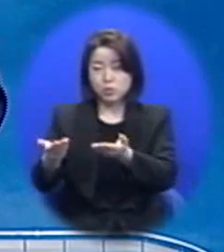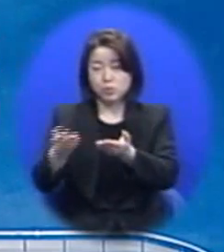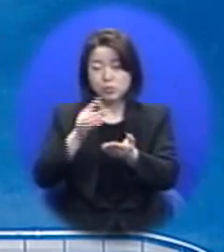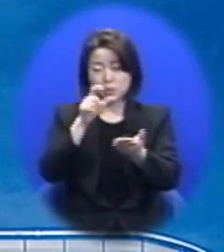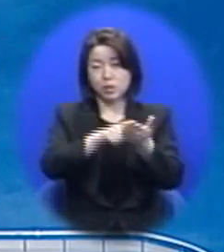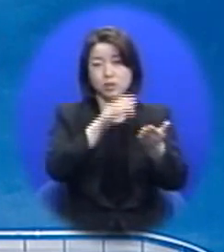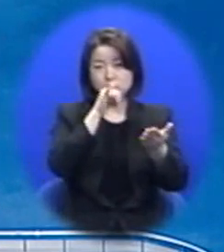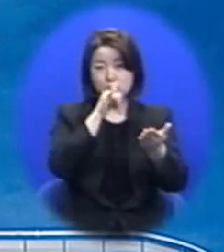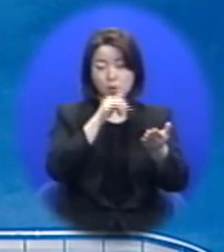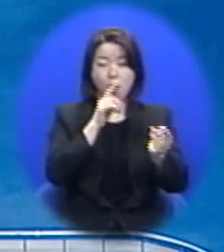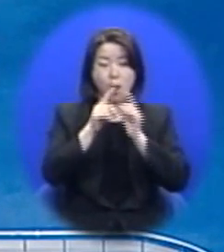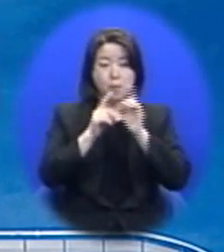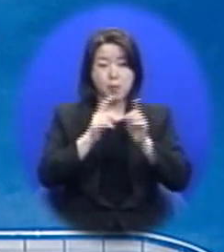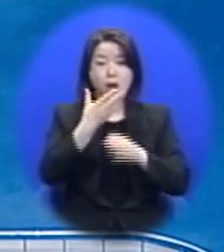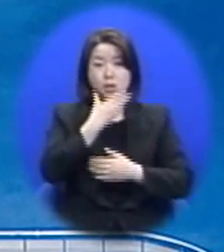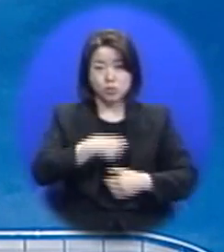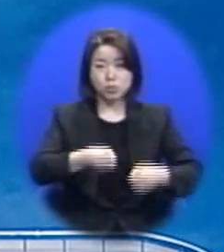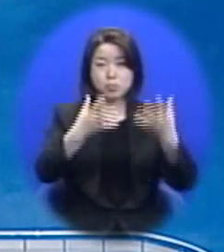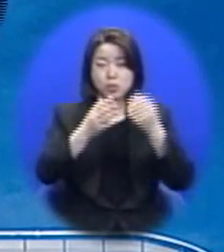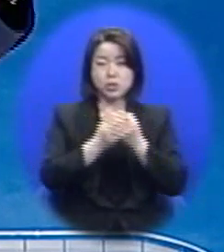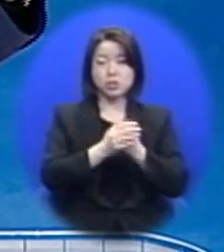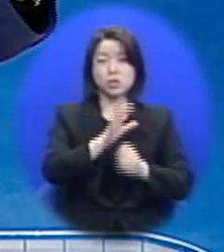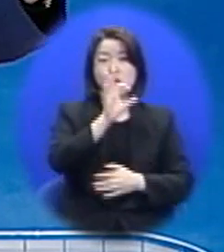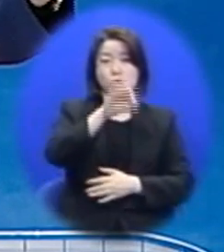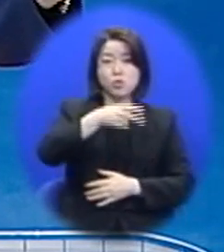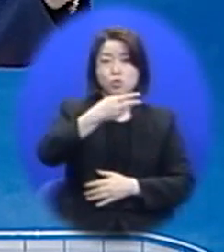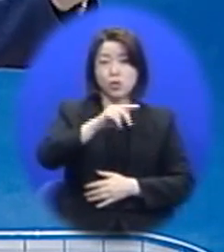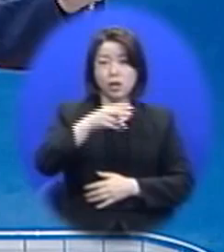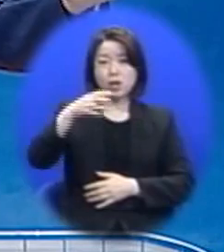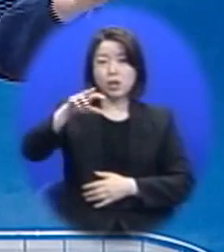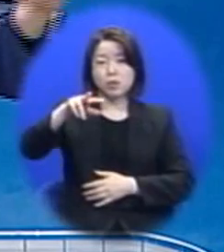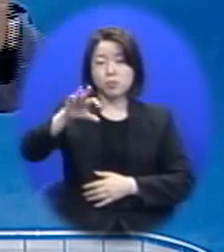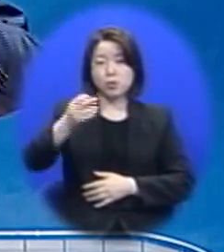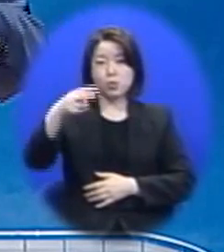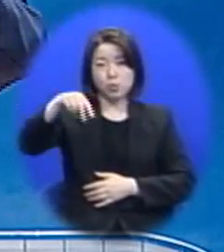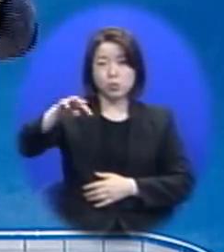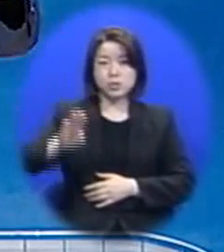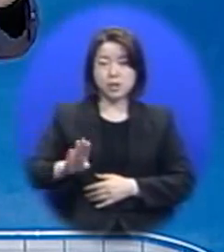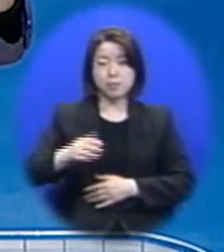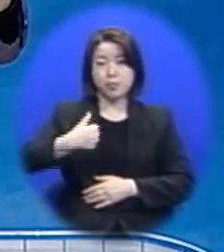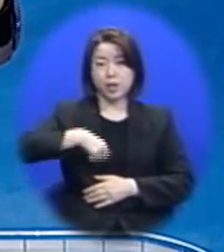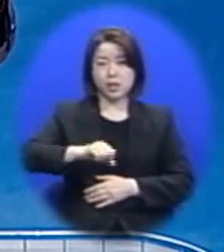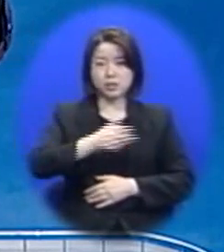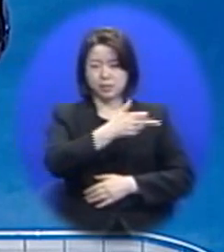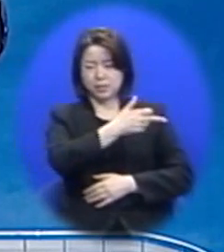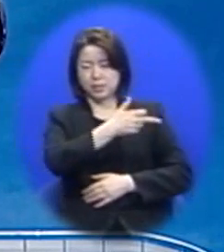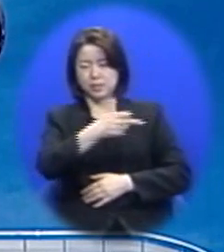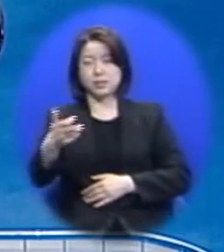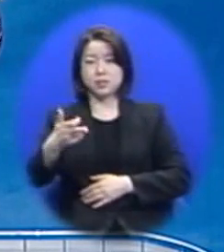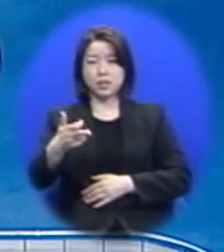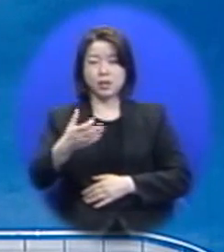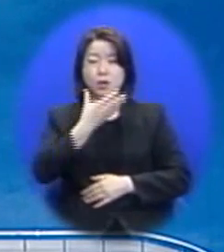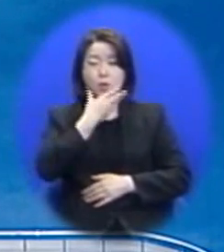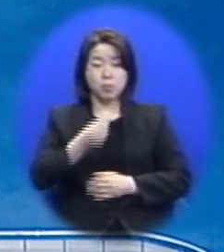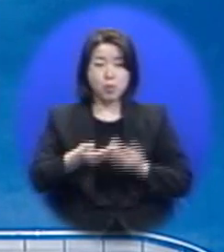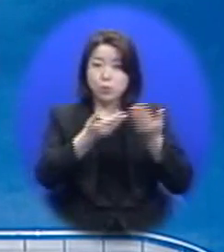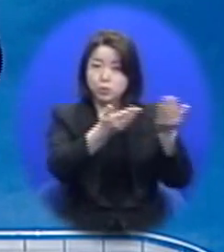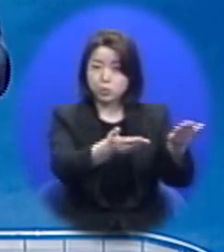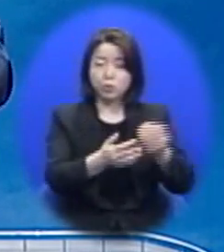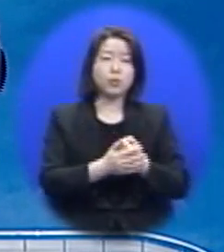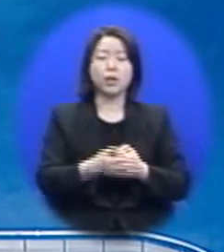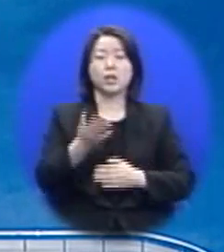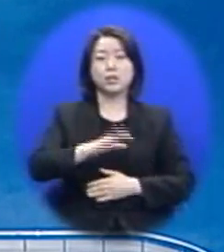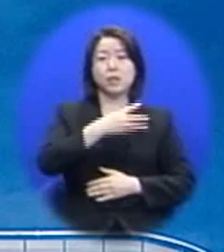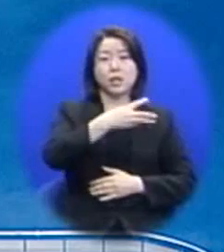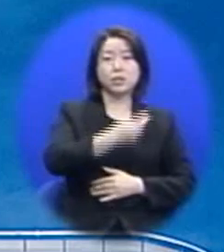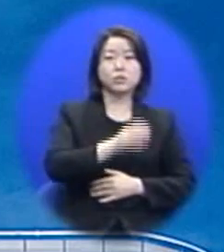실제로 읽어보면 뭐 유다나 요셉과 같은 아들은 크게 복을 빌어줍니다. 그런데